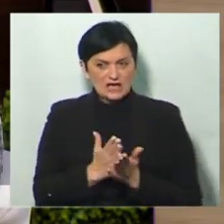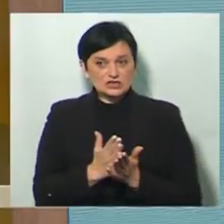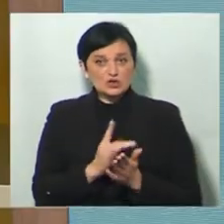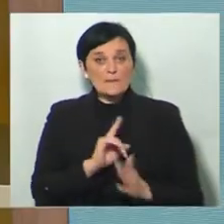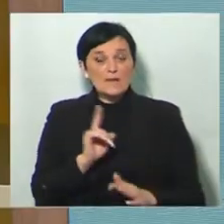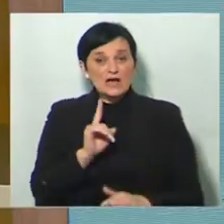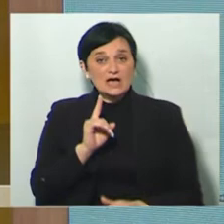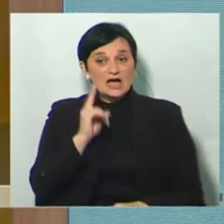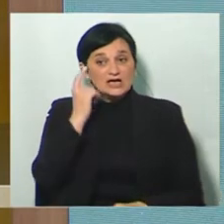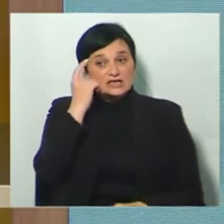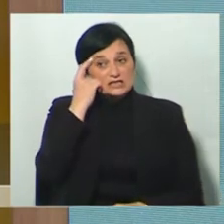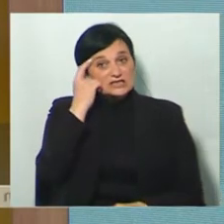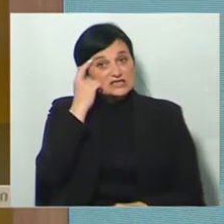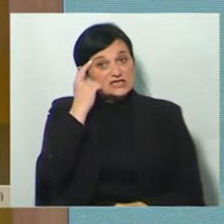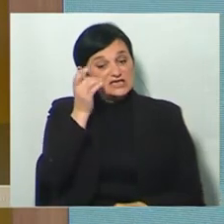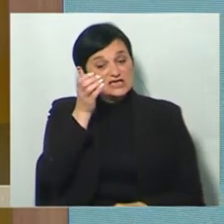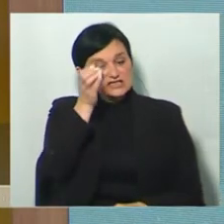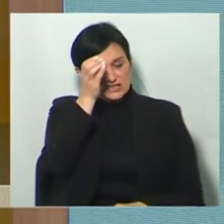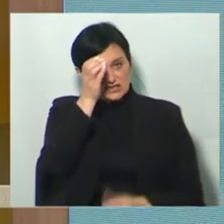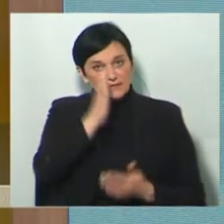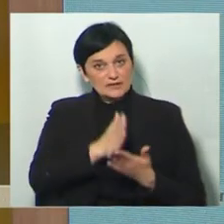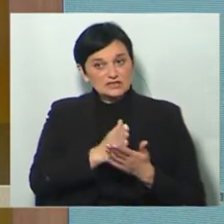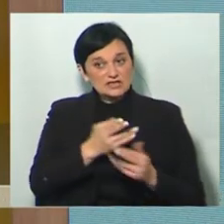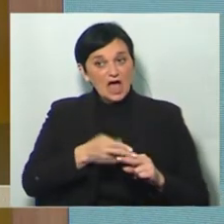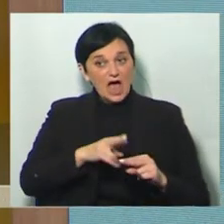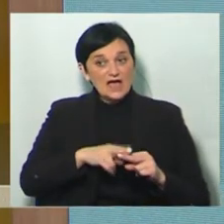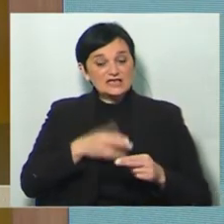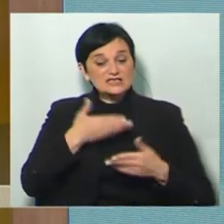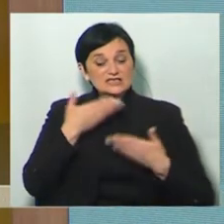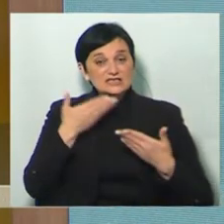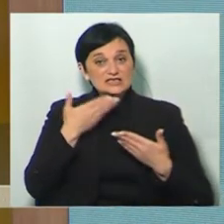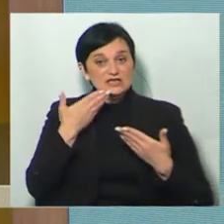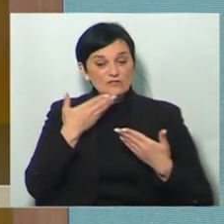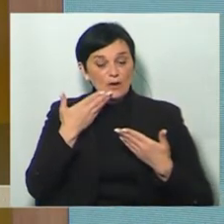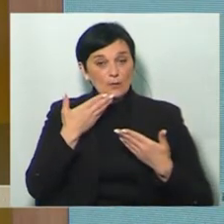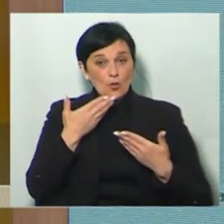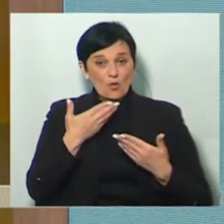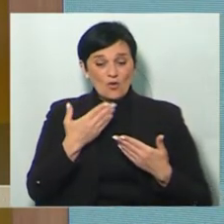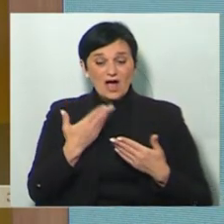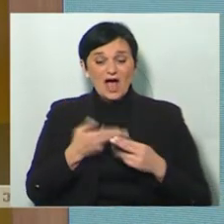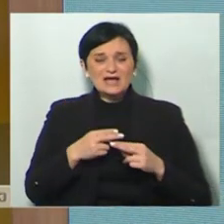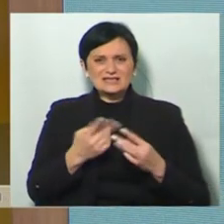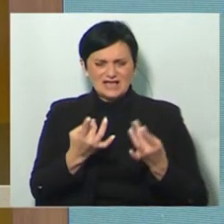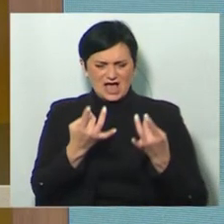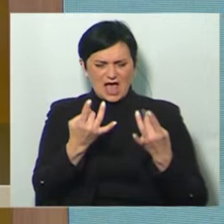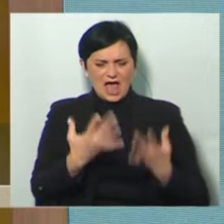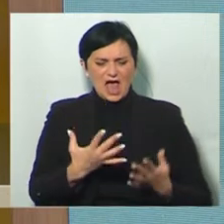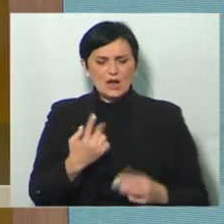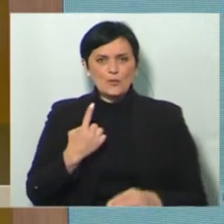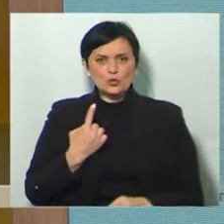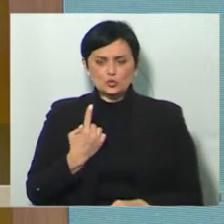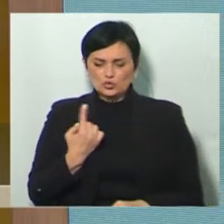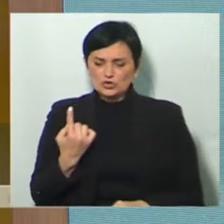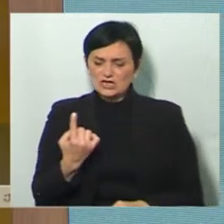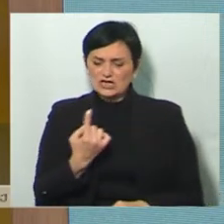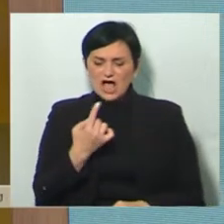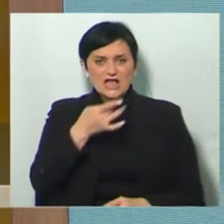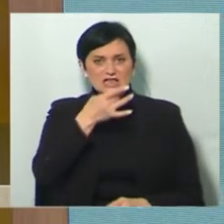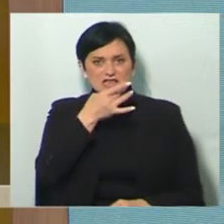goax, sibizne, romelit, amas goam, subuchebine. Ezgan mart oveba. Ai element arul gad mart oveba, romelit,